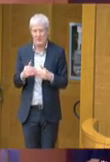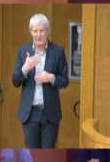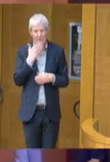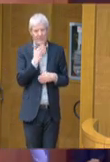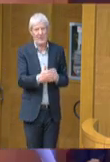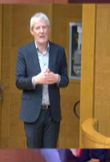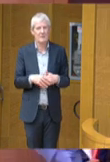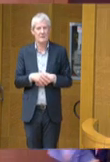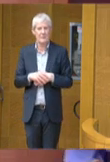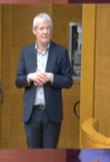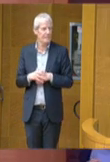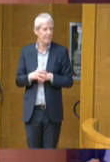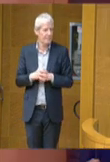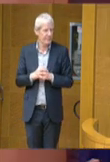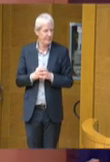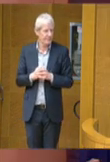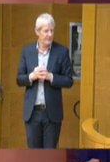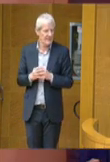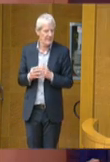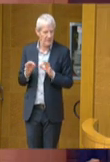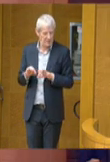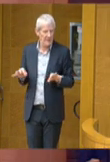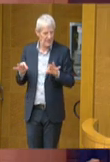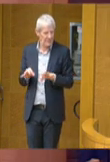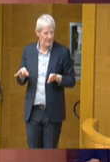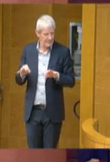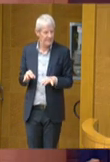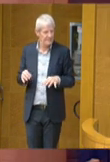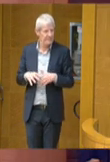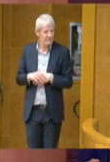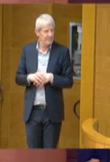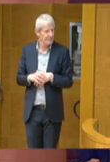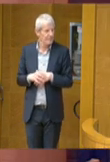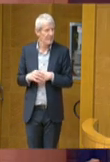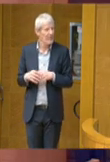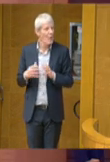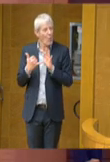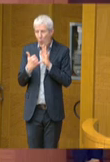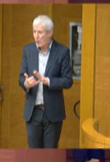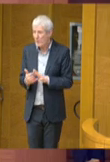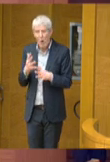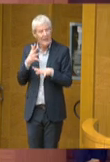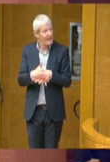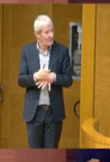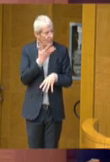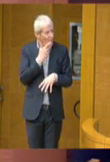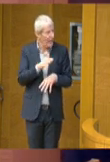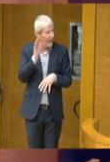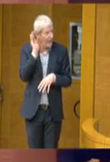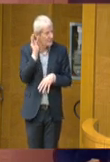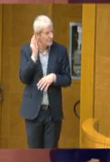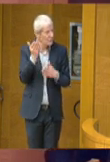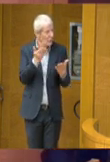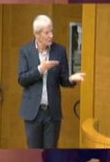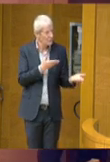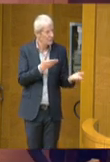Grazie. Ci scusiamo se vi incalziamo, ma davvero abbiamo ancora un intervento che vogliamo ascoltare, intanto che si avvicinano